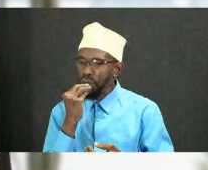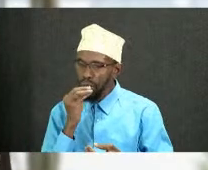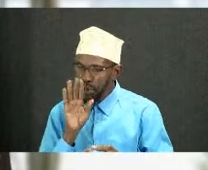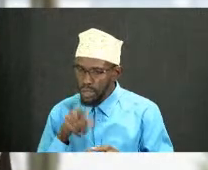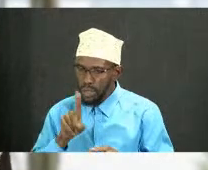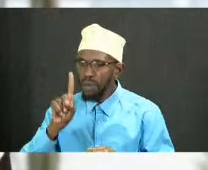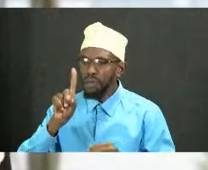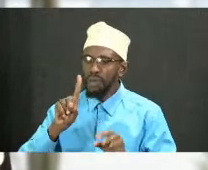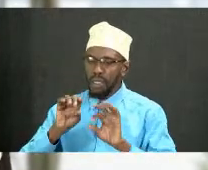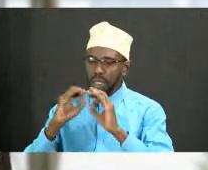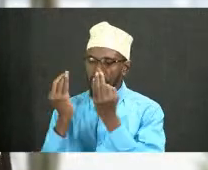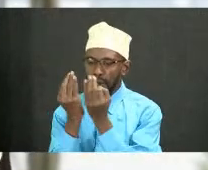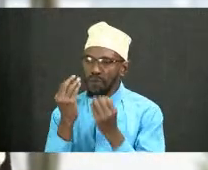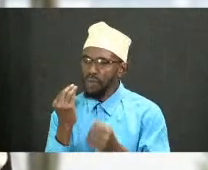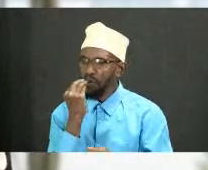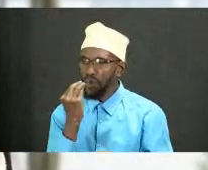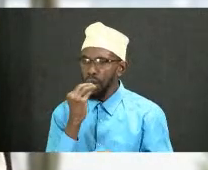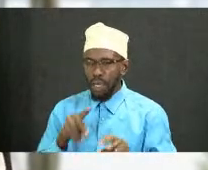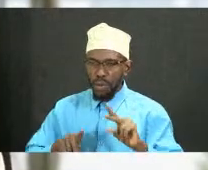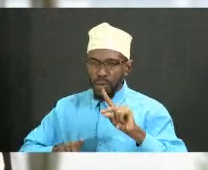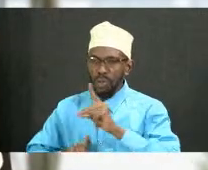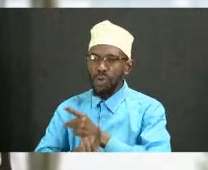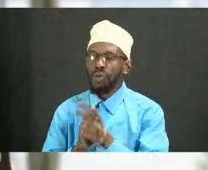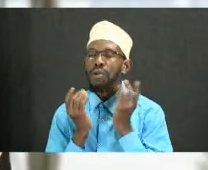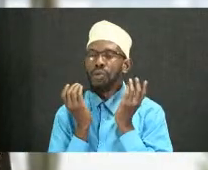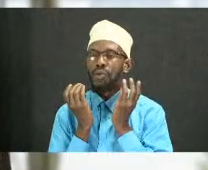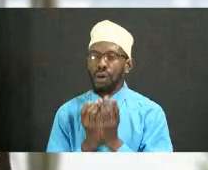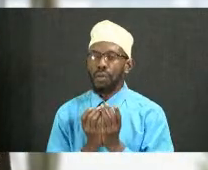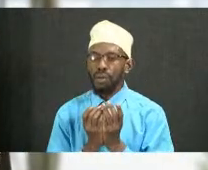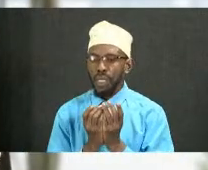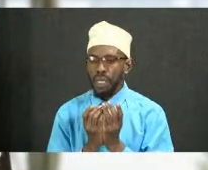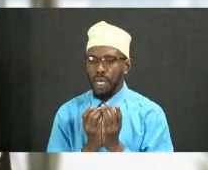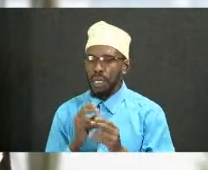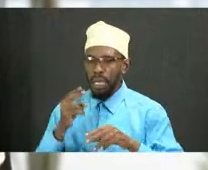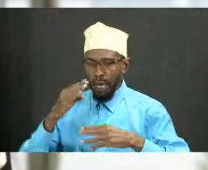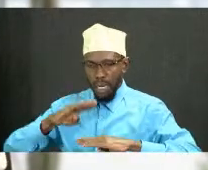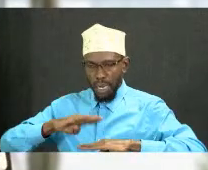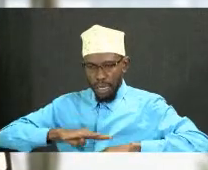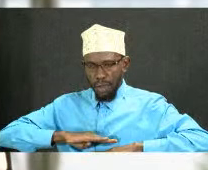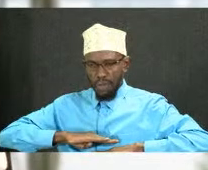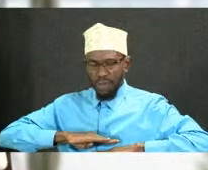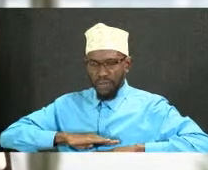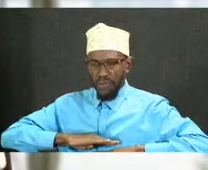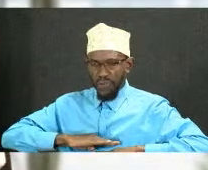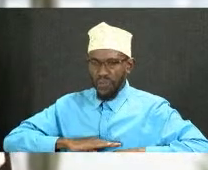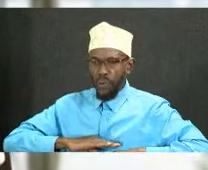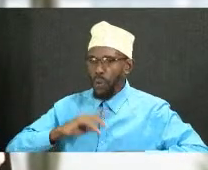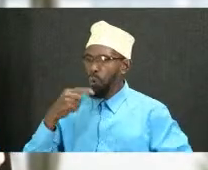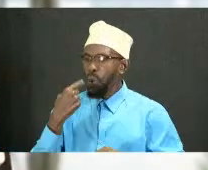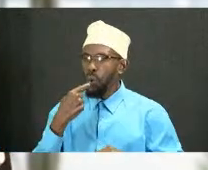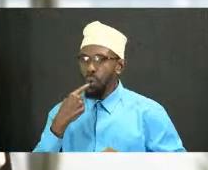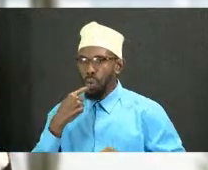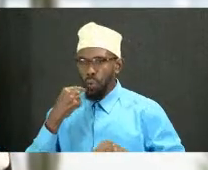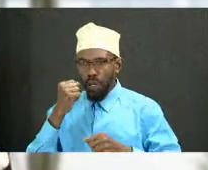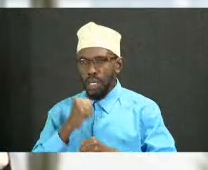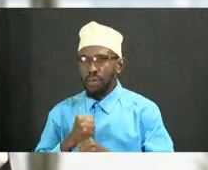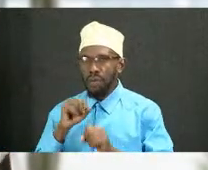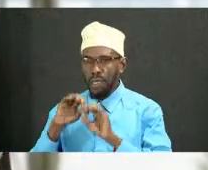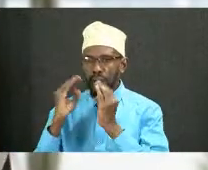mwenyewe na kulisha familia yake. Mtume sallallahu alayhi wasallam anasema kafa bil mar'i ithman an yudhayya man